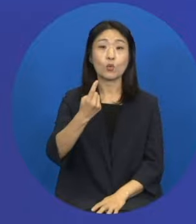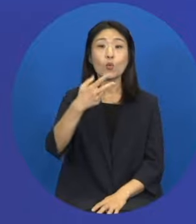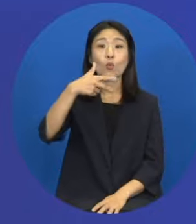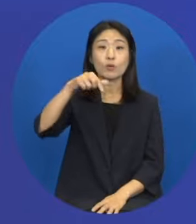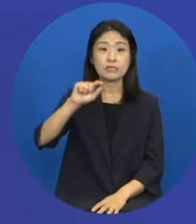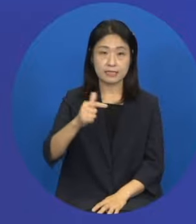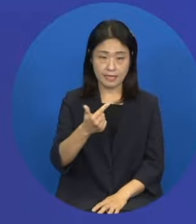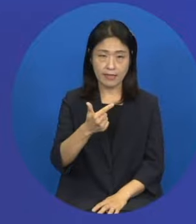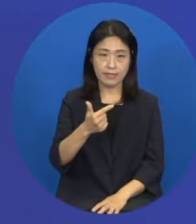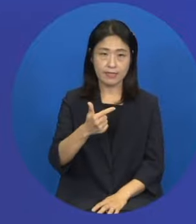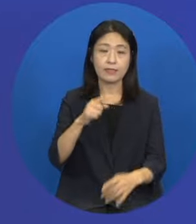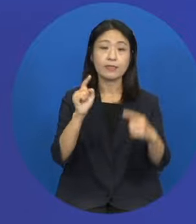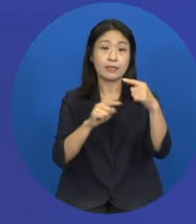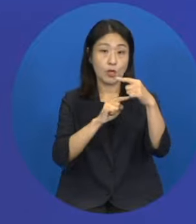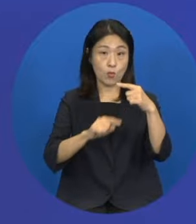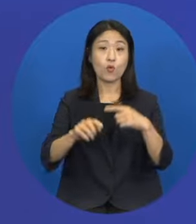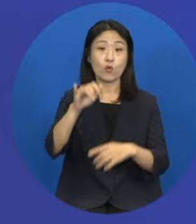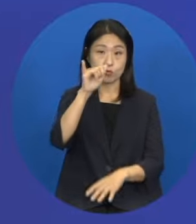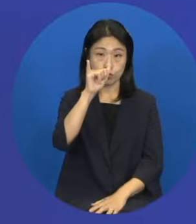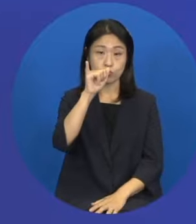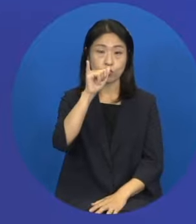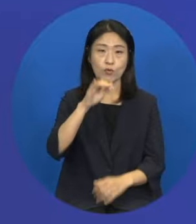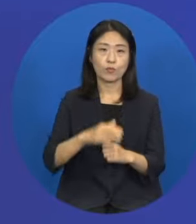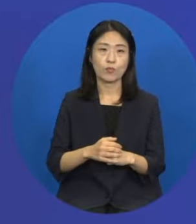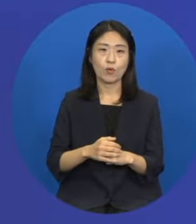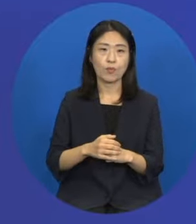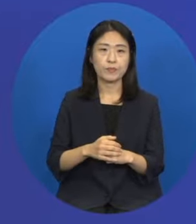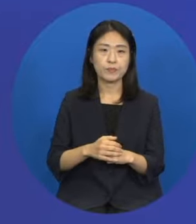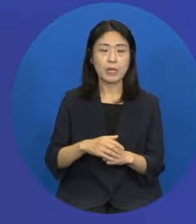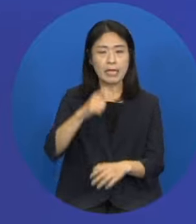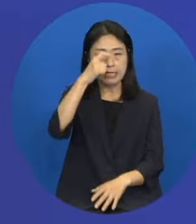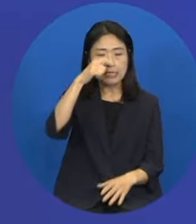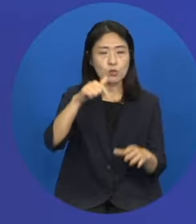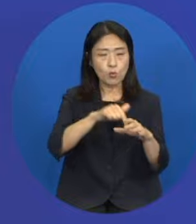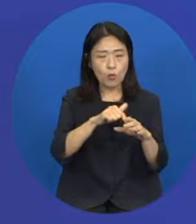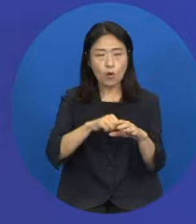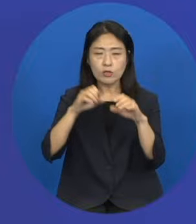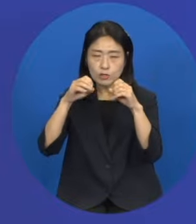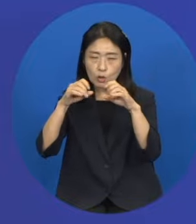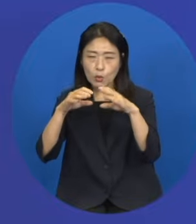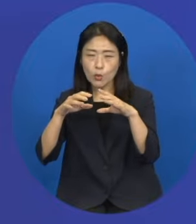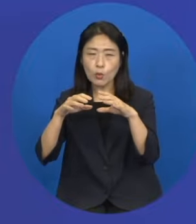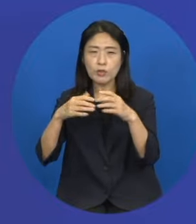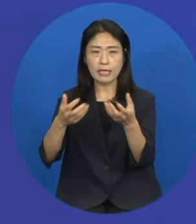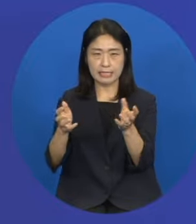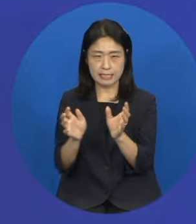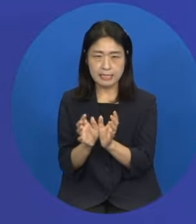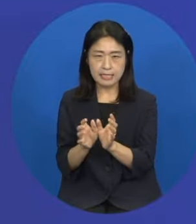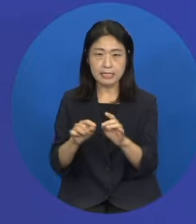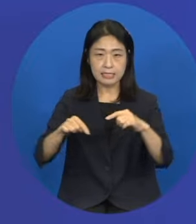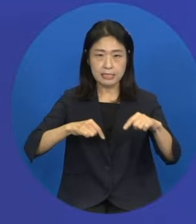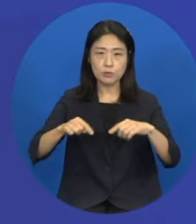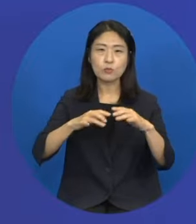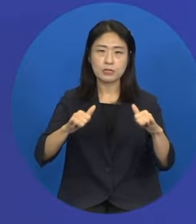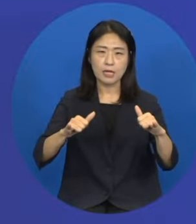복음주의, 개신교 지도자, 또 선교단체 지도자 5,000명이 모여서